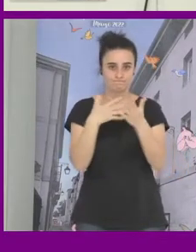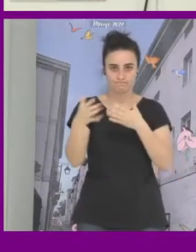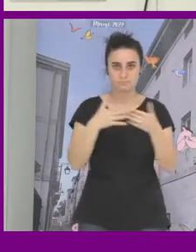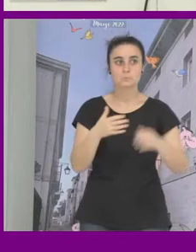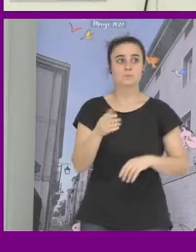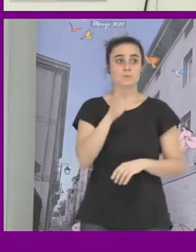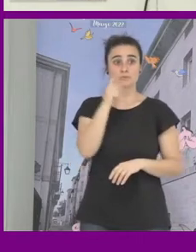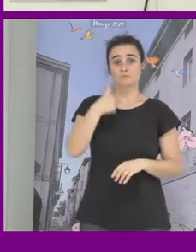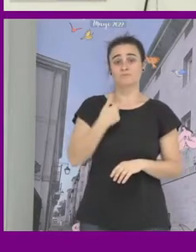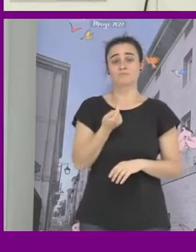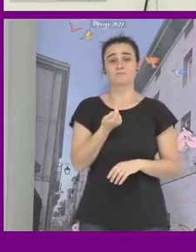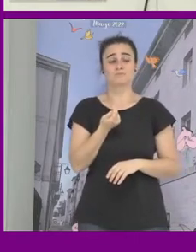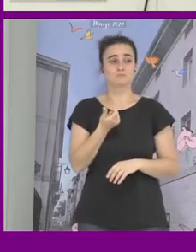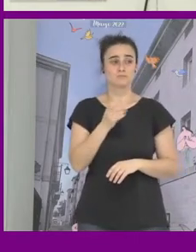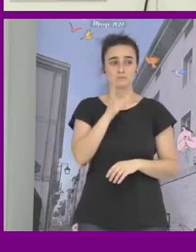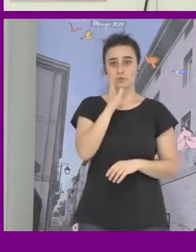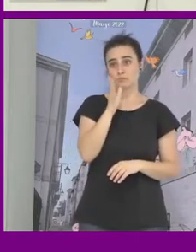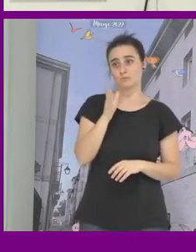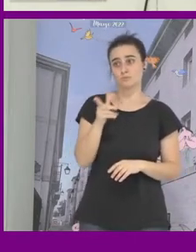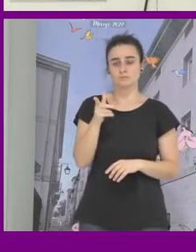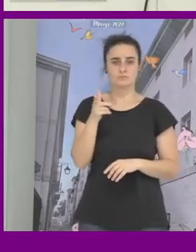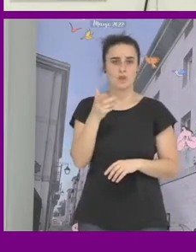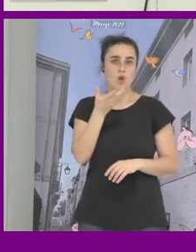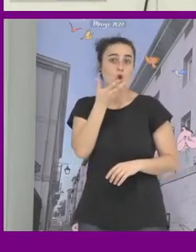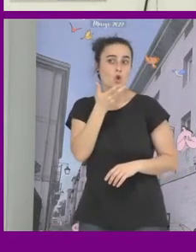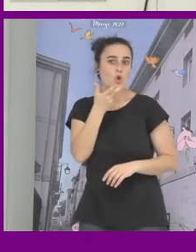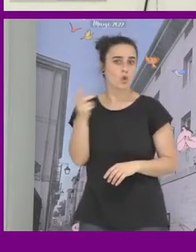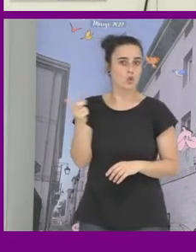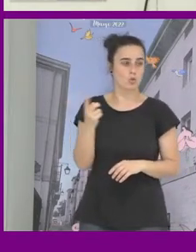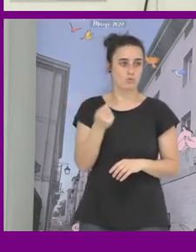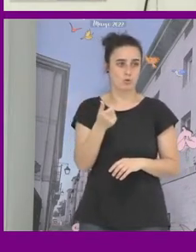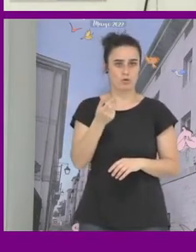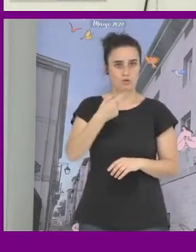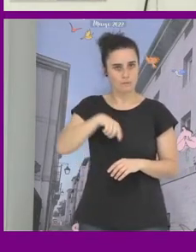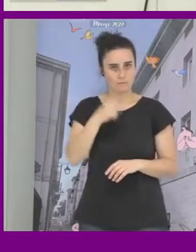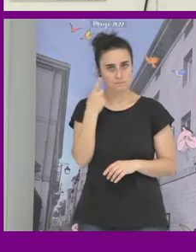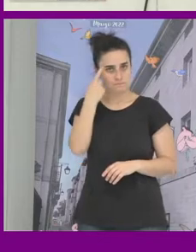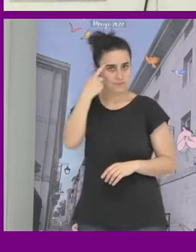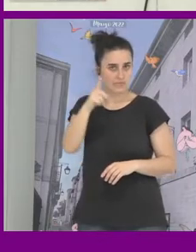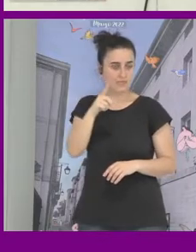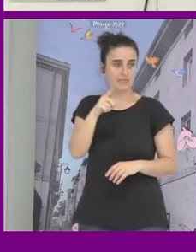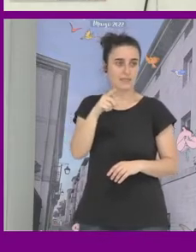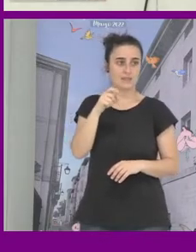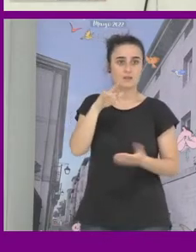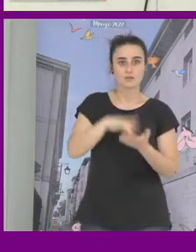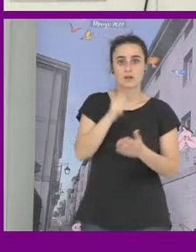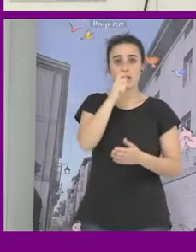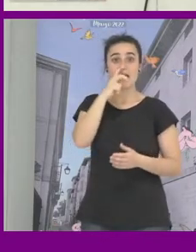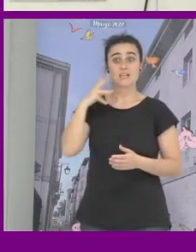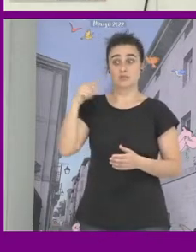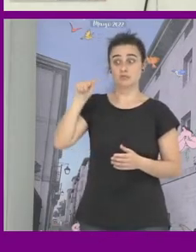ni bera alde honetatik eta bueno, pues ezagutzen duan enean, bagenekien eta badakigu, oindira urte batzuk